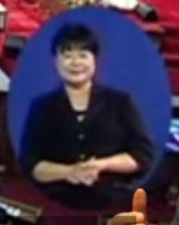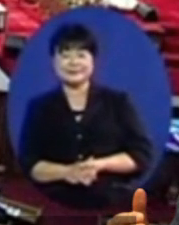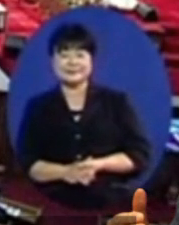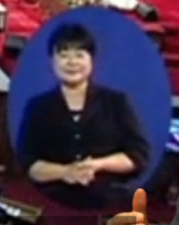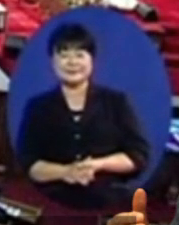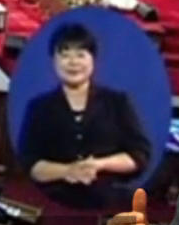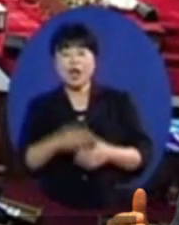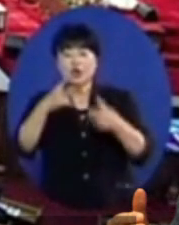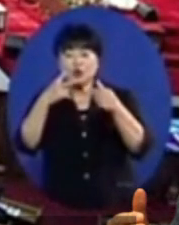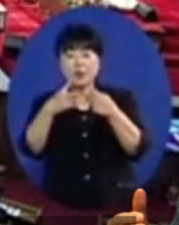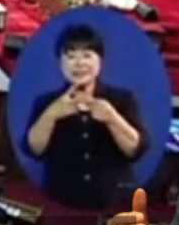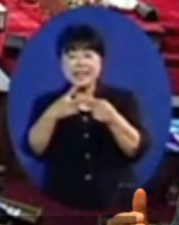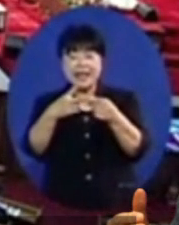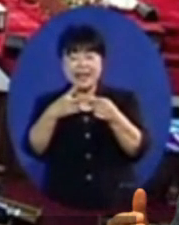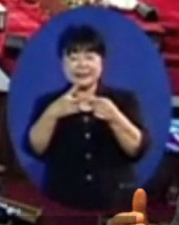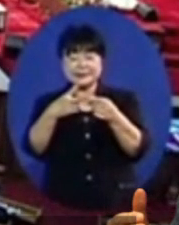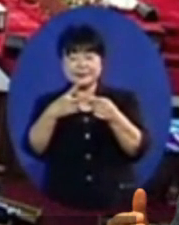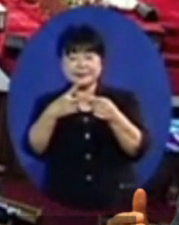둘째로,